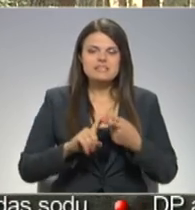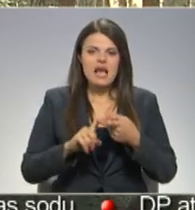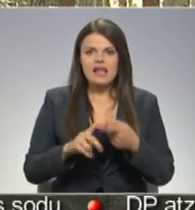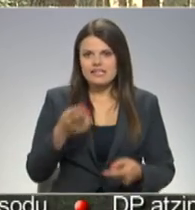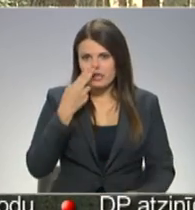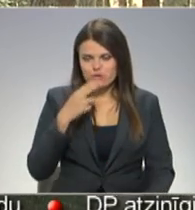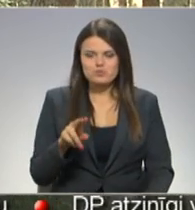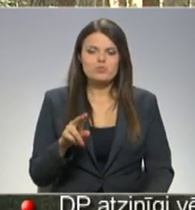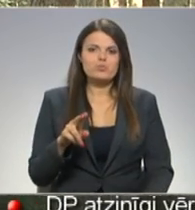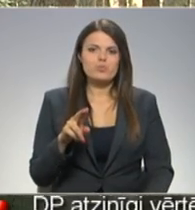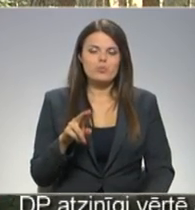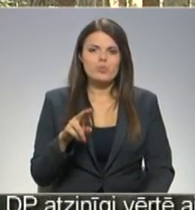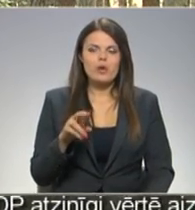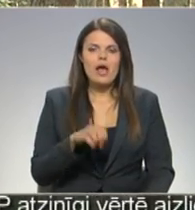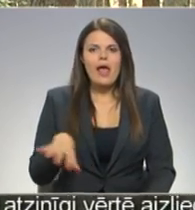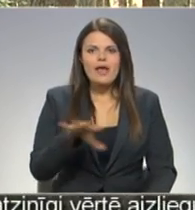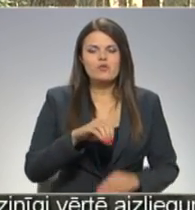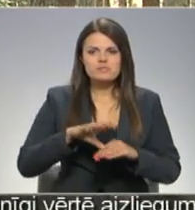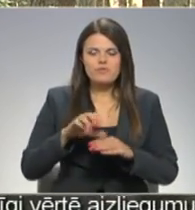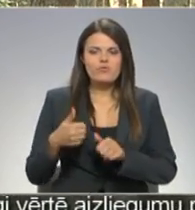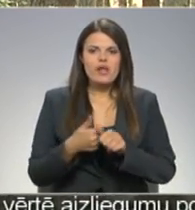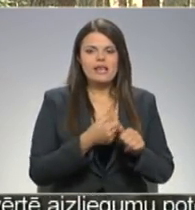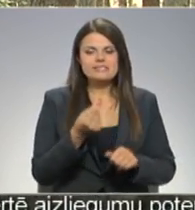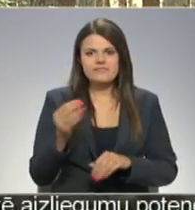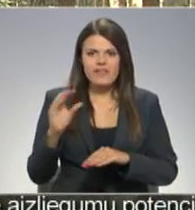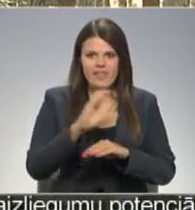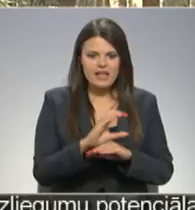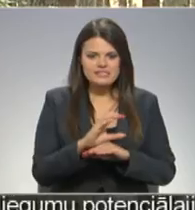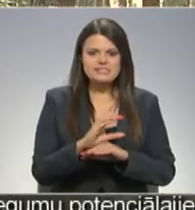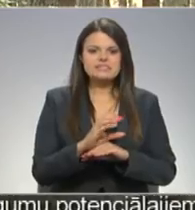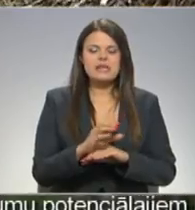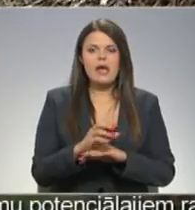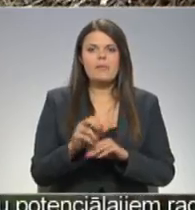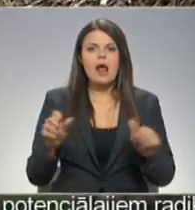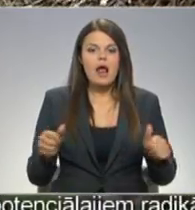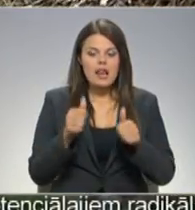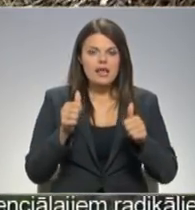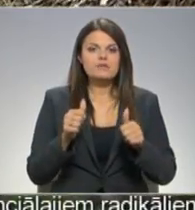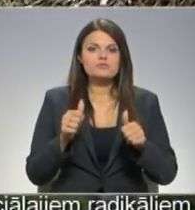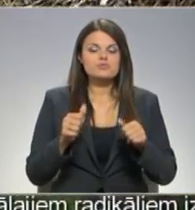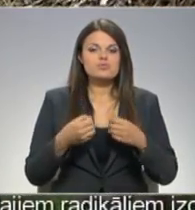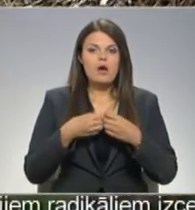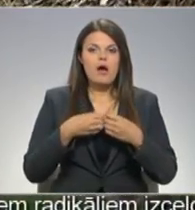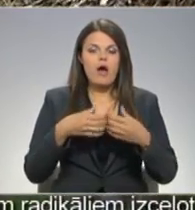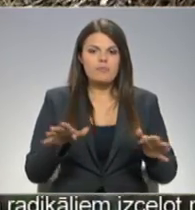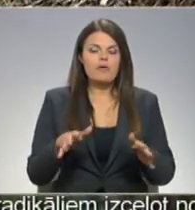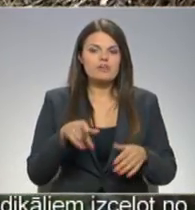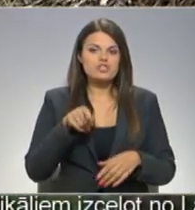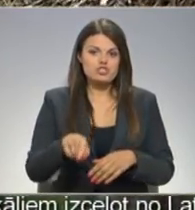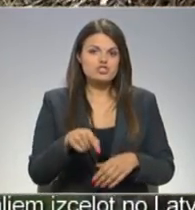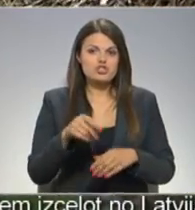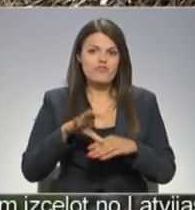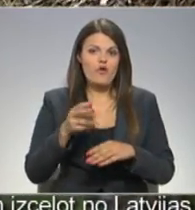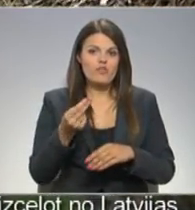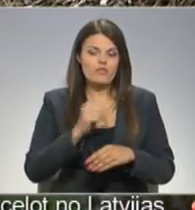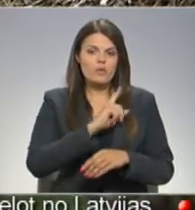no Eiropas fonda līdzfinansējuma. Līdz ko kā pavērsies šī fonda naudas iespēja, tā mēs arī